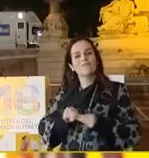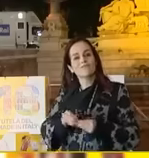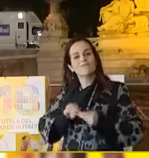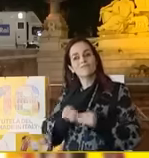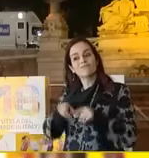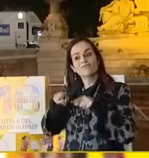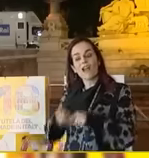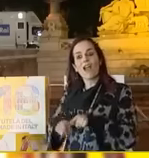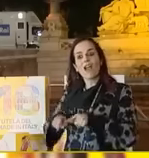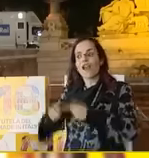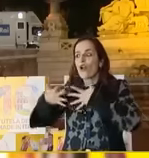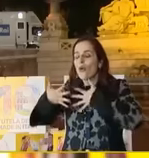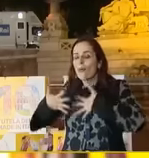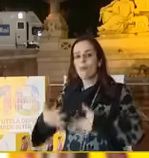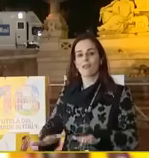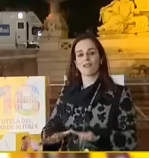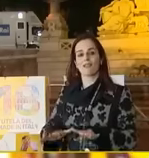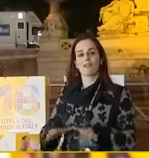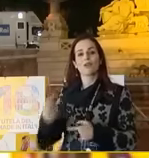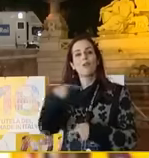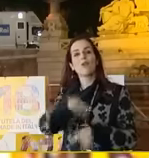con quella macchina da scrivere